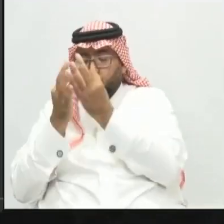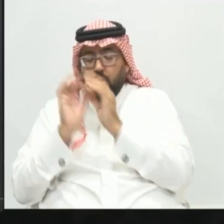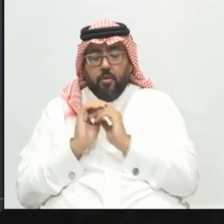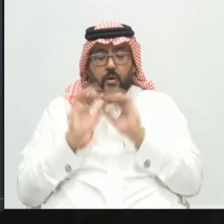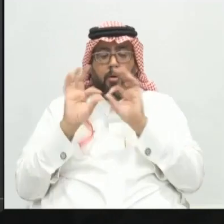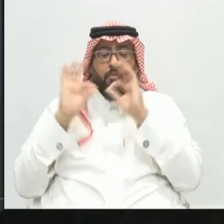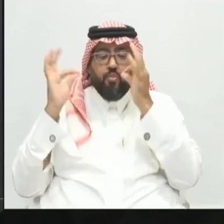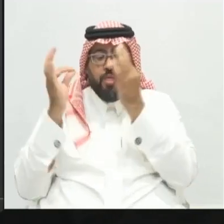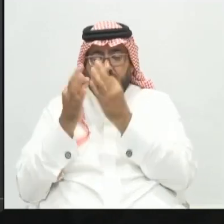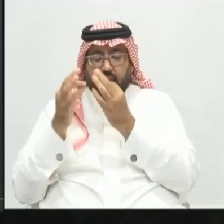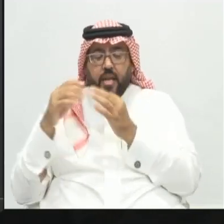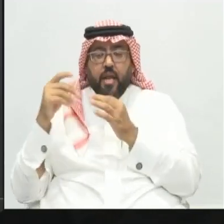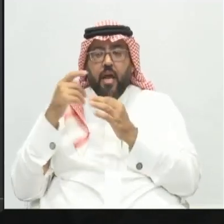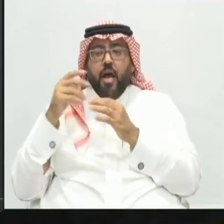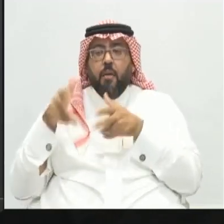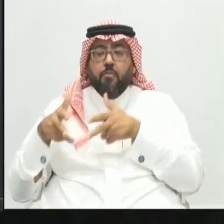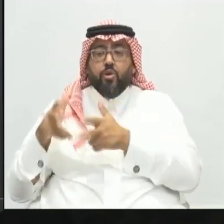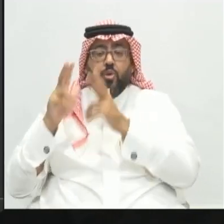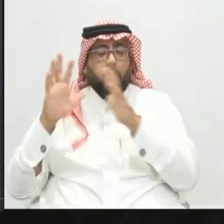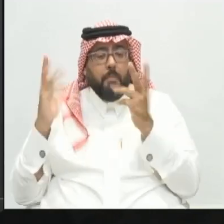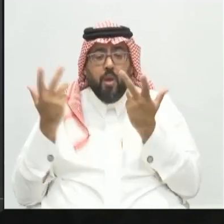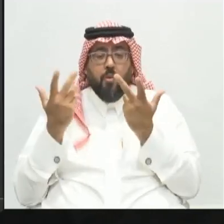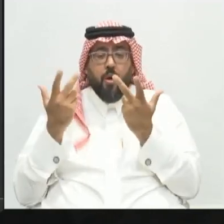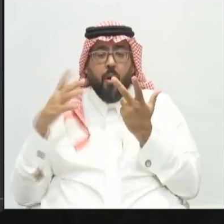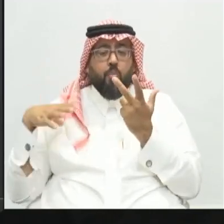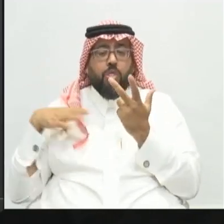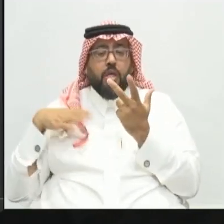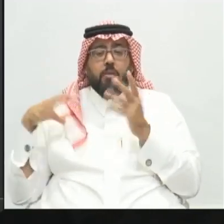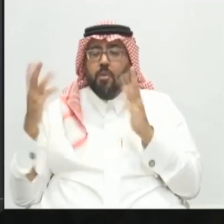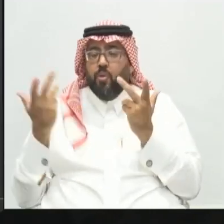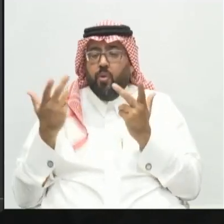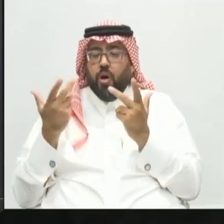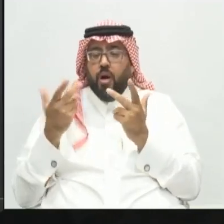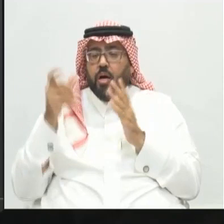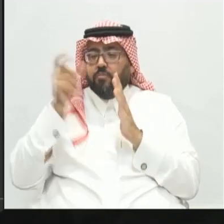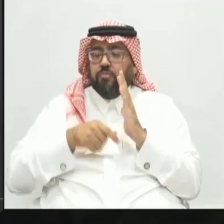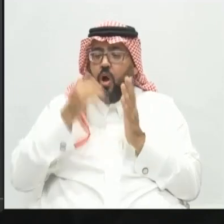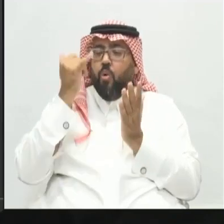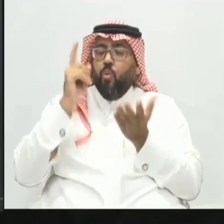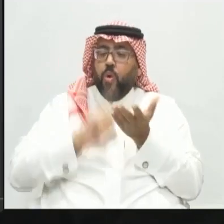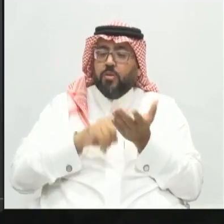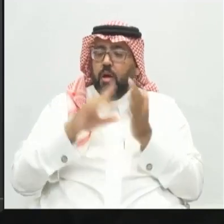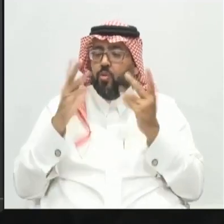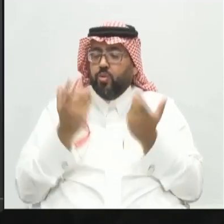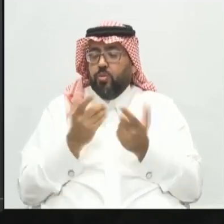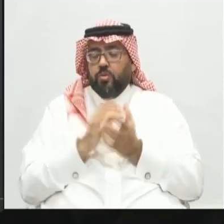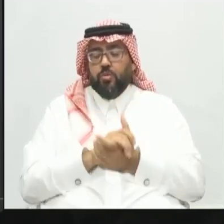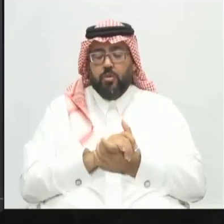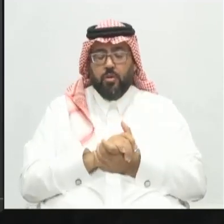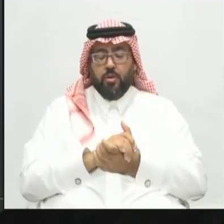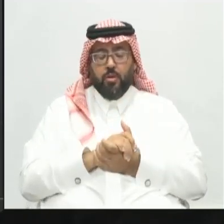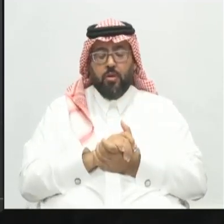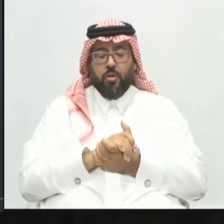اذا من هو مدير المشروع وما هي سماته وما واجبات مدير المشروع